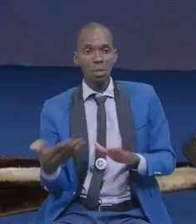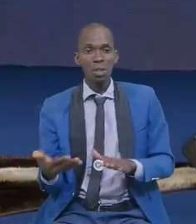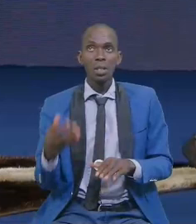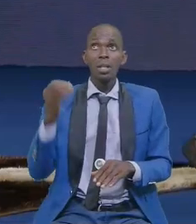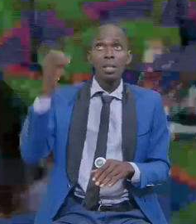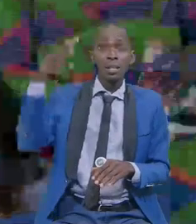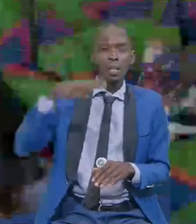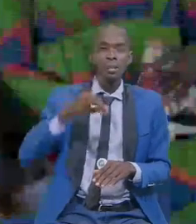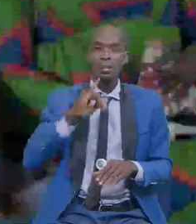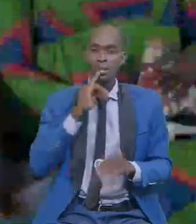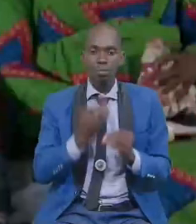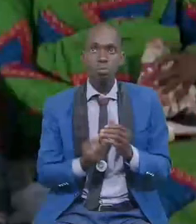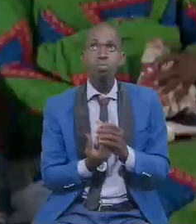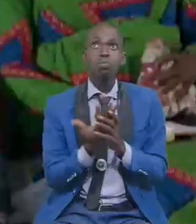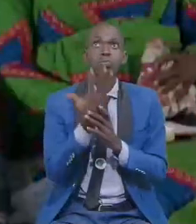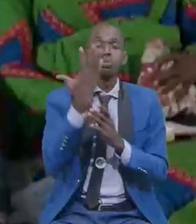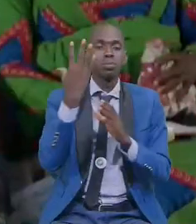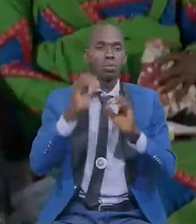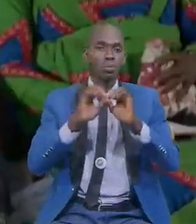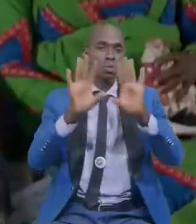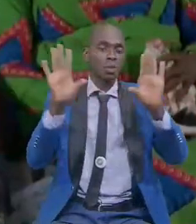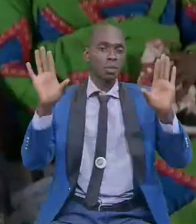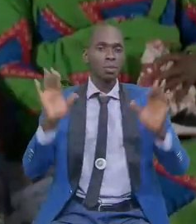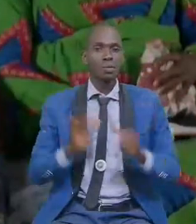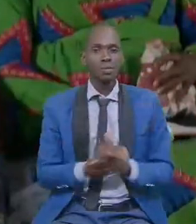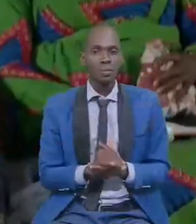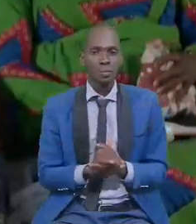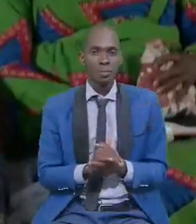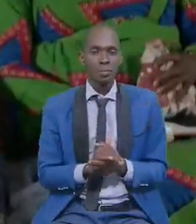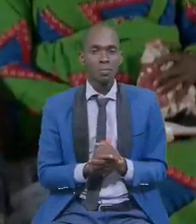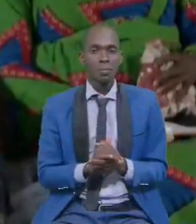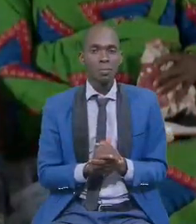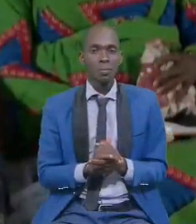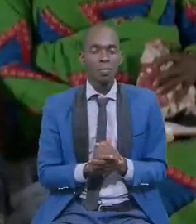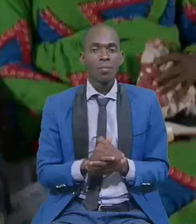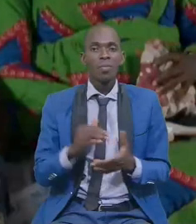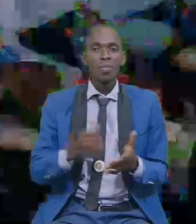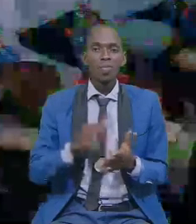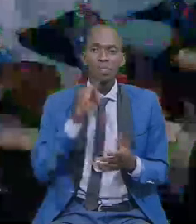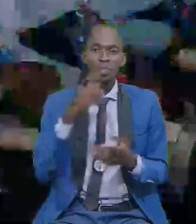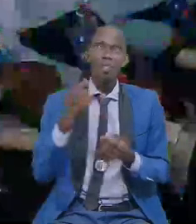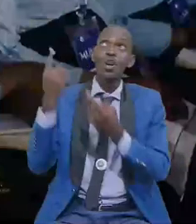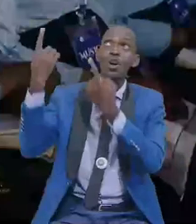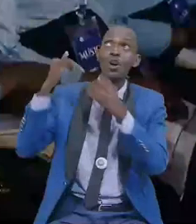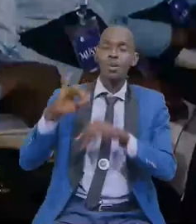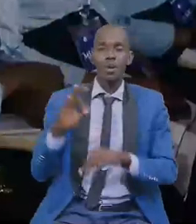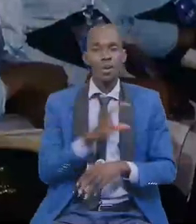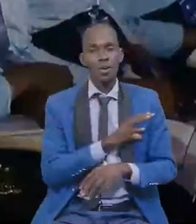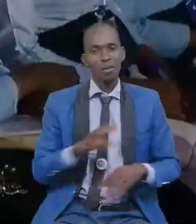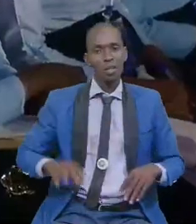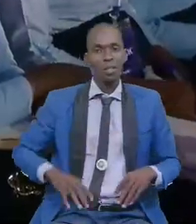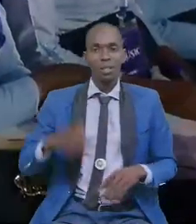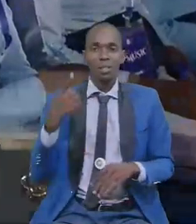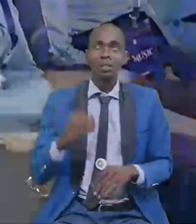Et ceux qui étaient assis dans les ténèbres, la lumière a paru. C'est la venue de Christ.